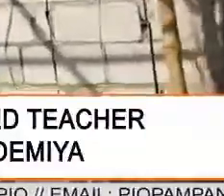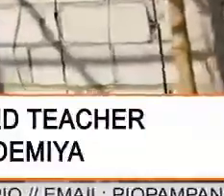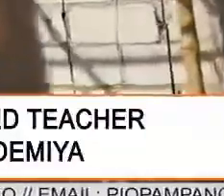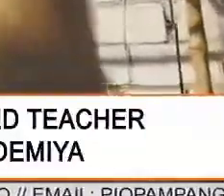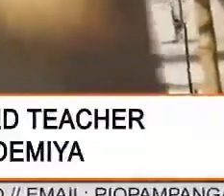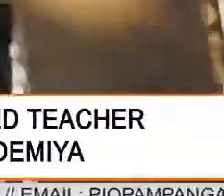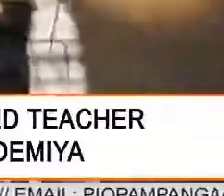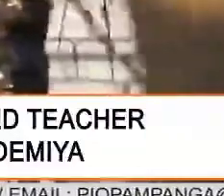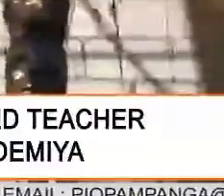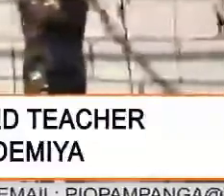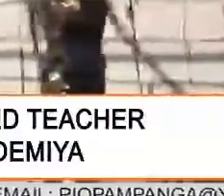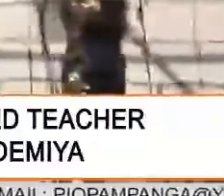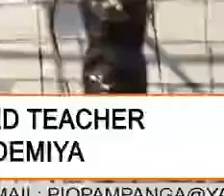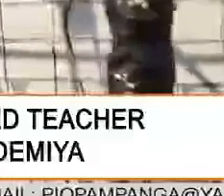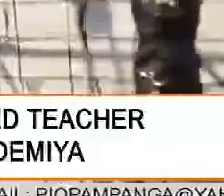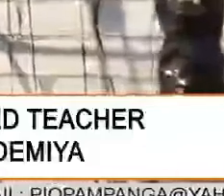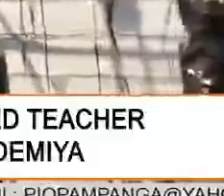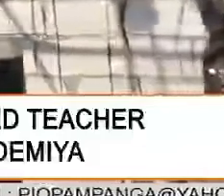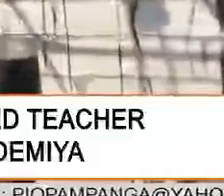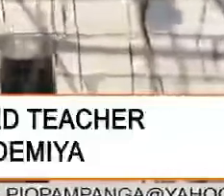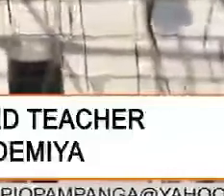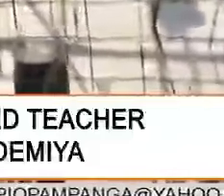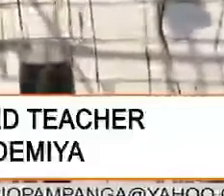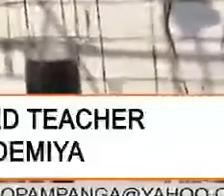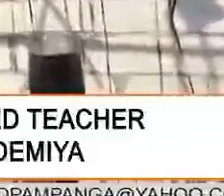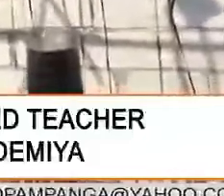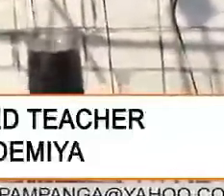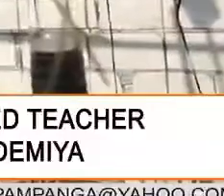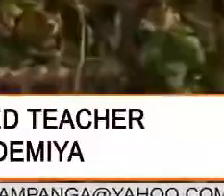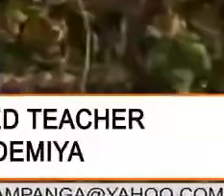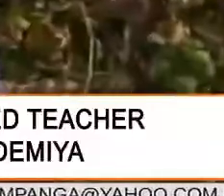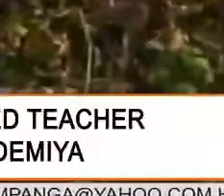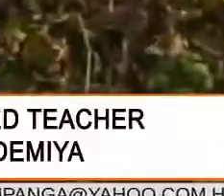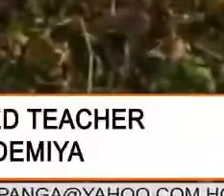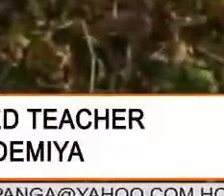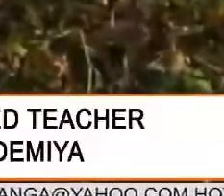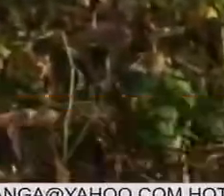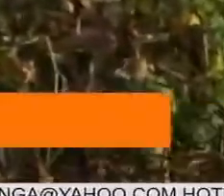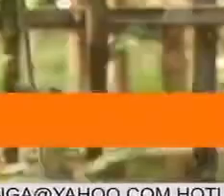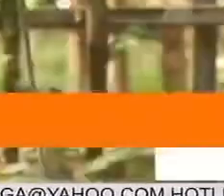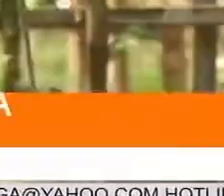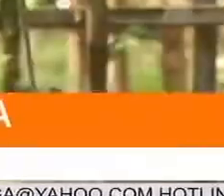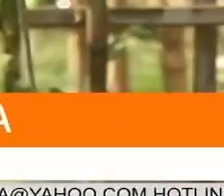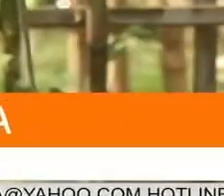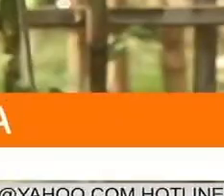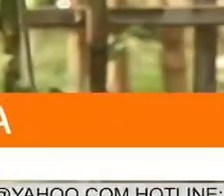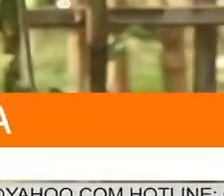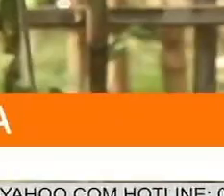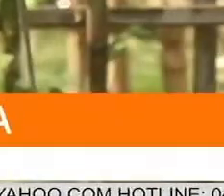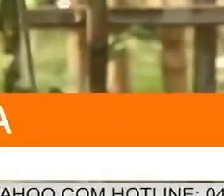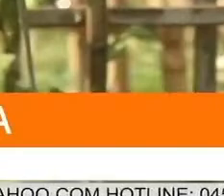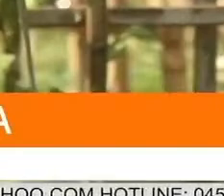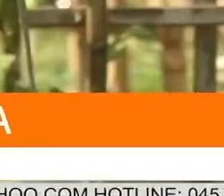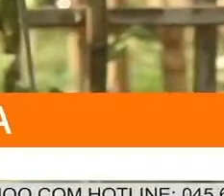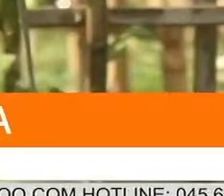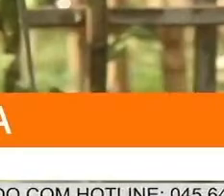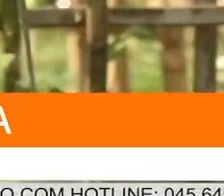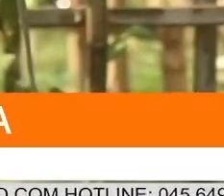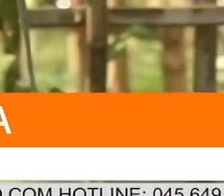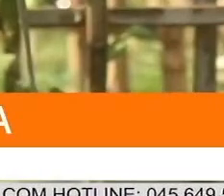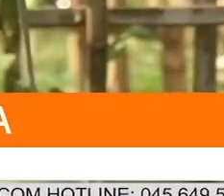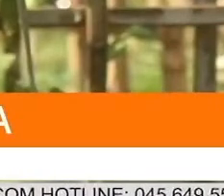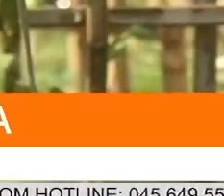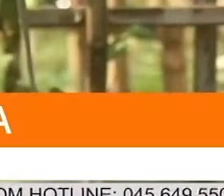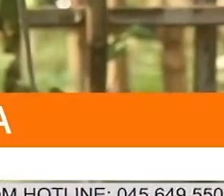syempre, hindi mawawala ang pagiging resourceful ng ating resident planter. Yung paggamit ng mga